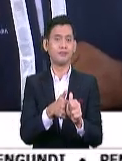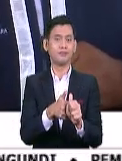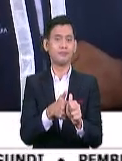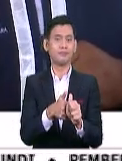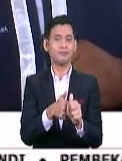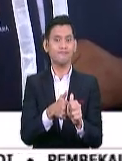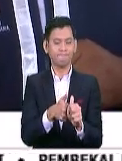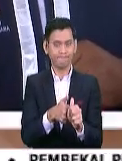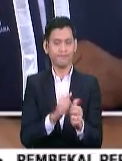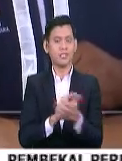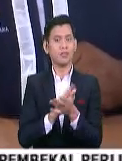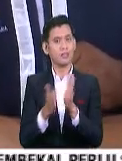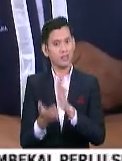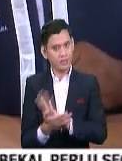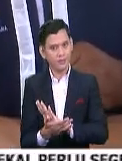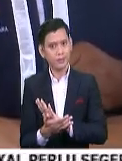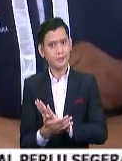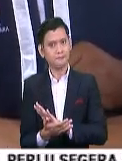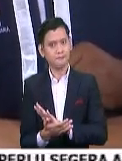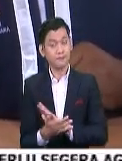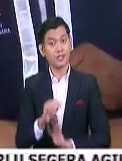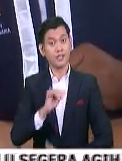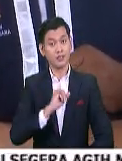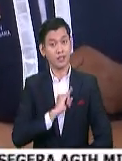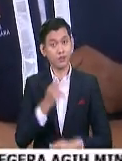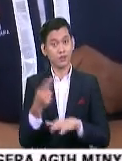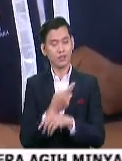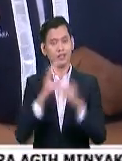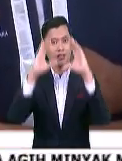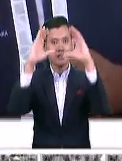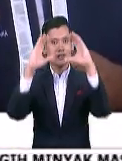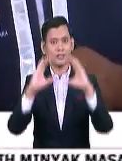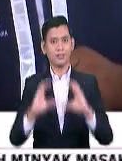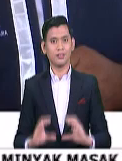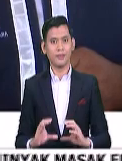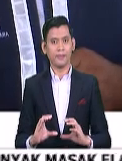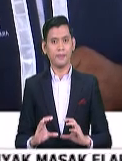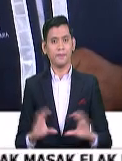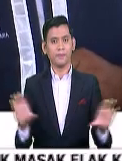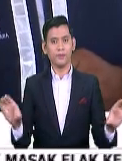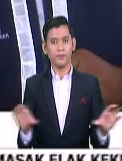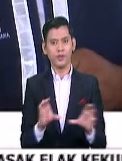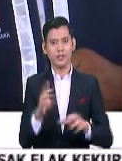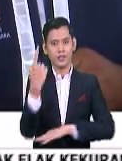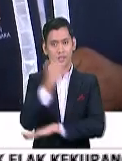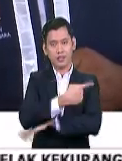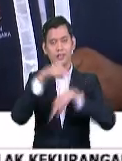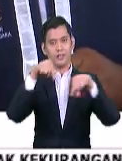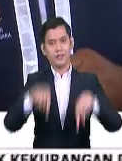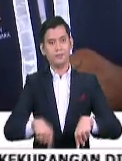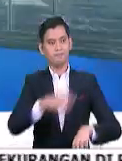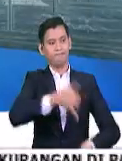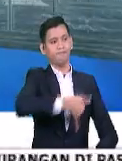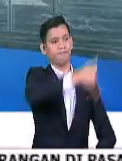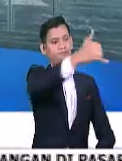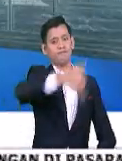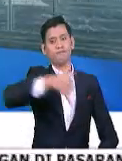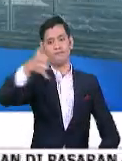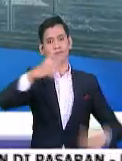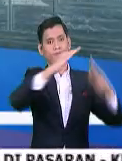jadi saya my kaidah untuk membuat misalnya Inilah kita akan dari rumah ke